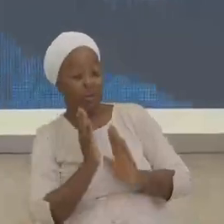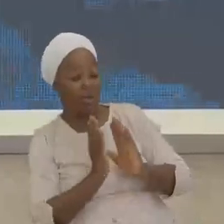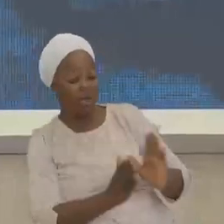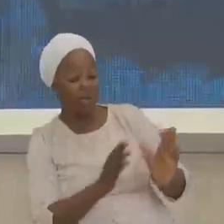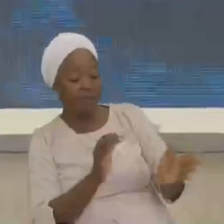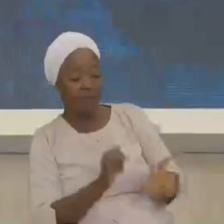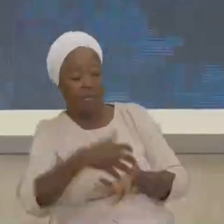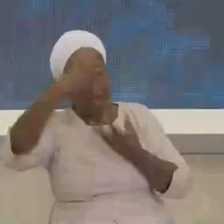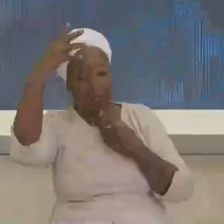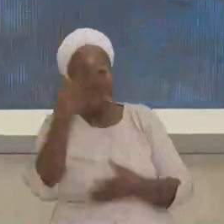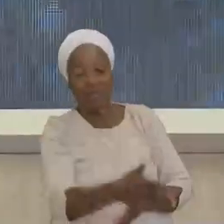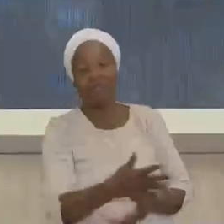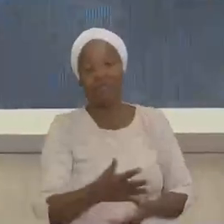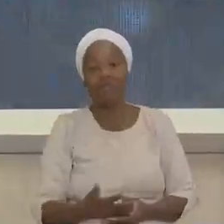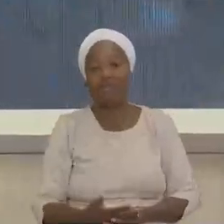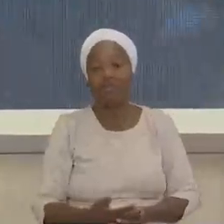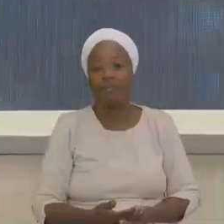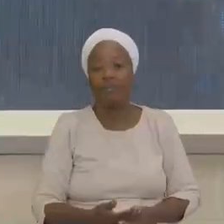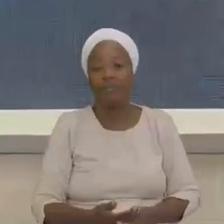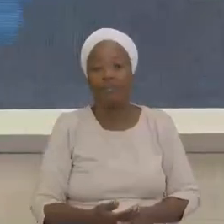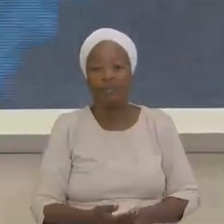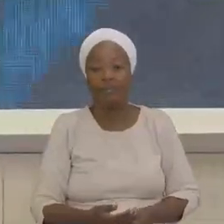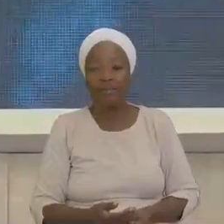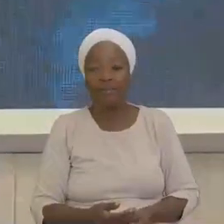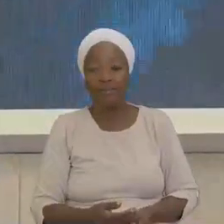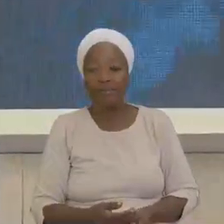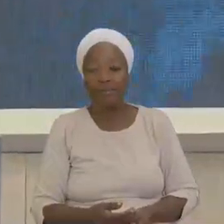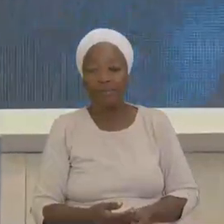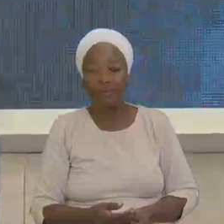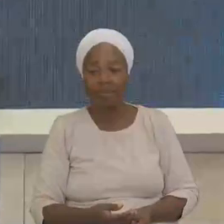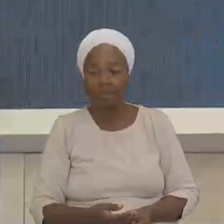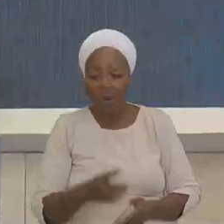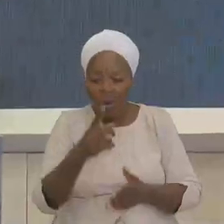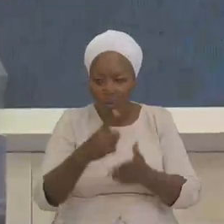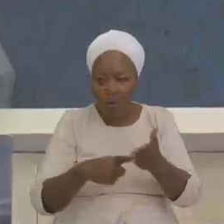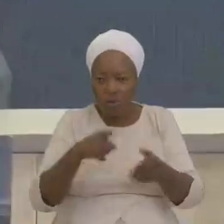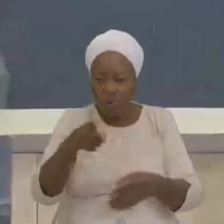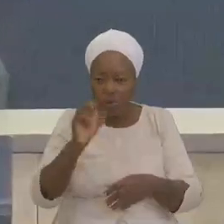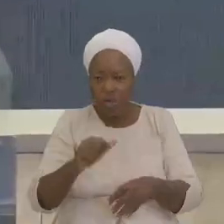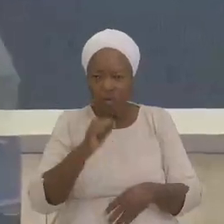Il crie, j'ai besoin de l'eau. Tu le laisses là tout seul.